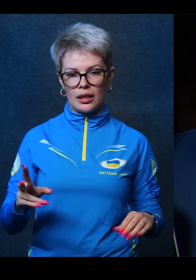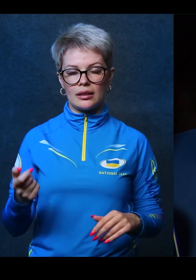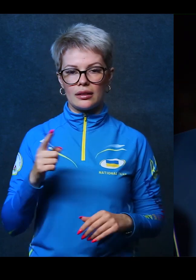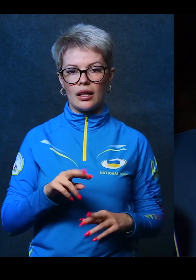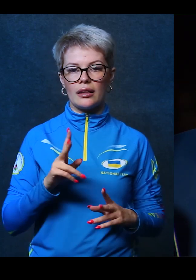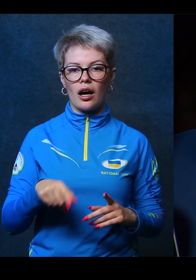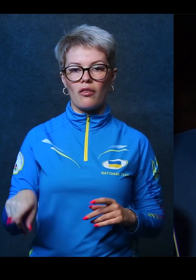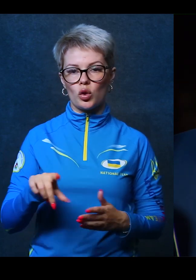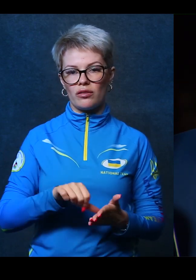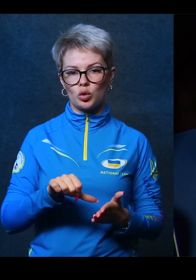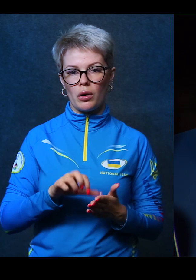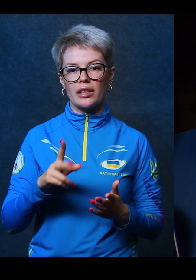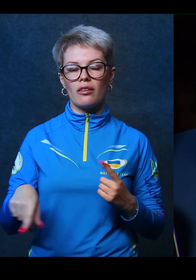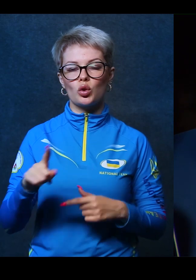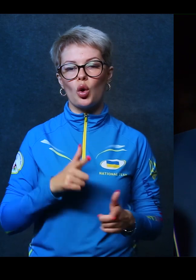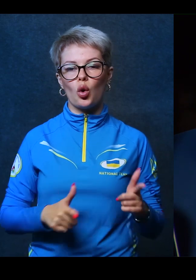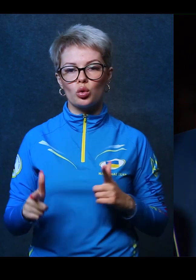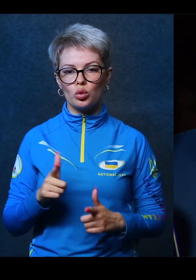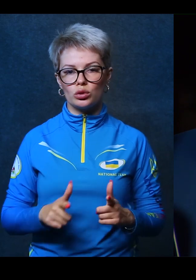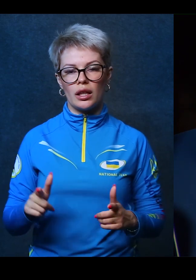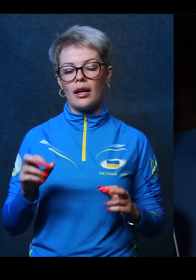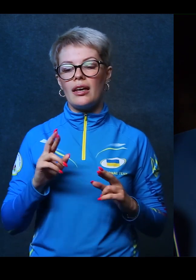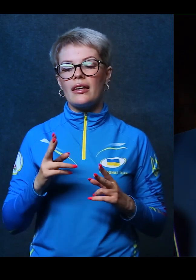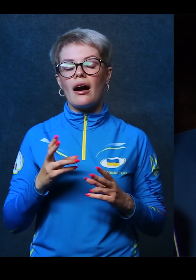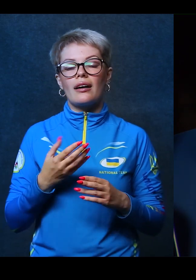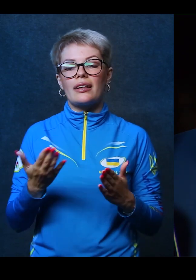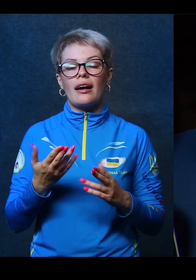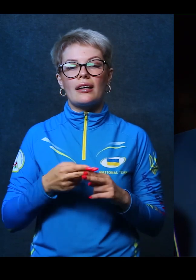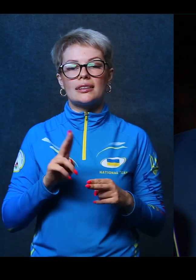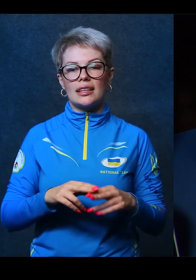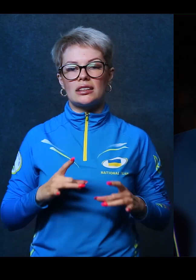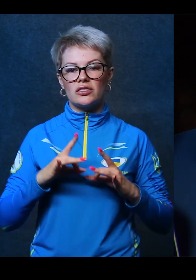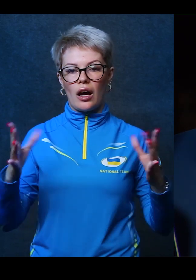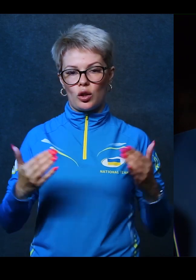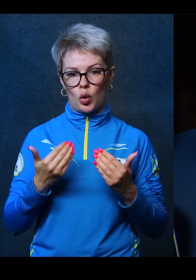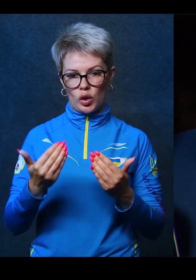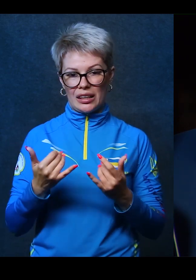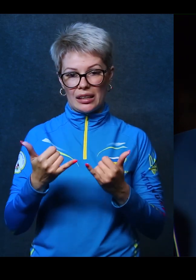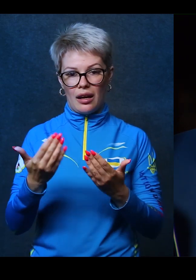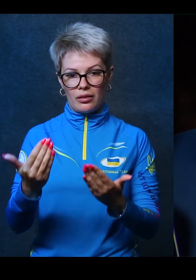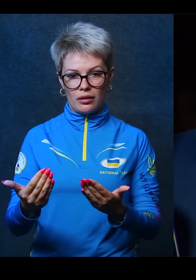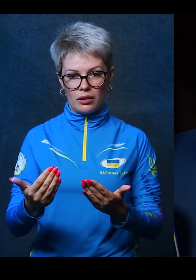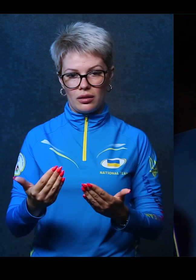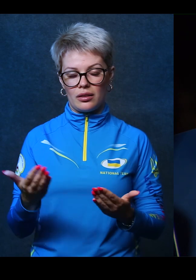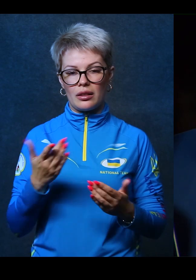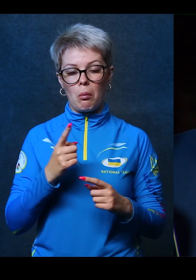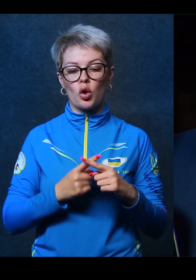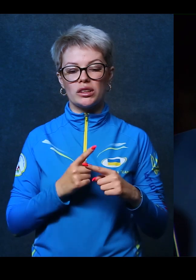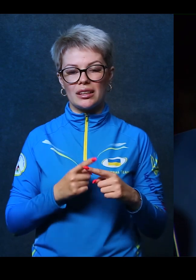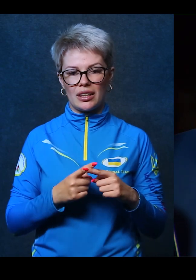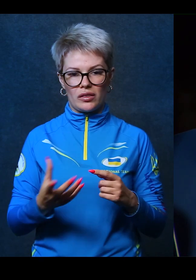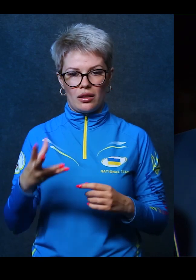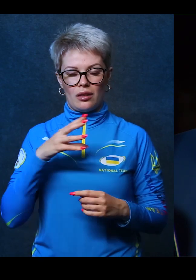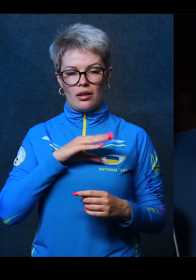те, як вони виступають, як вони готуються, яке це свято для них, який вони позитивний